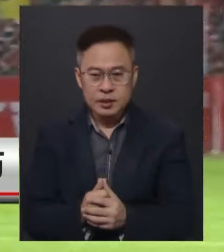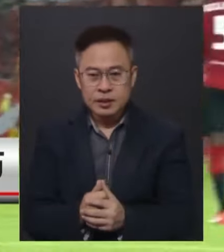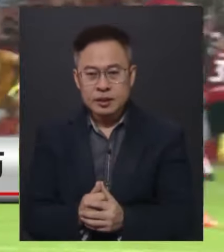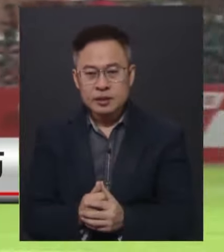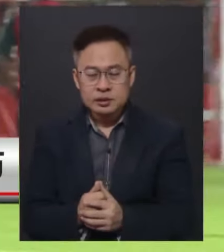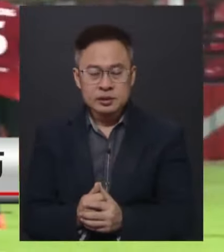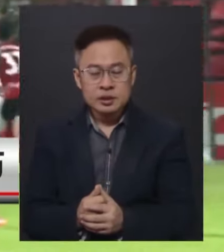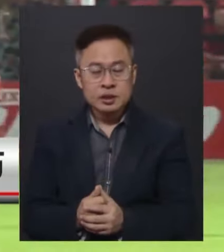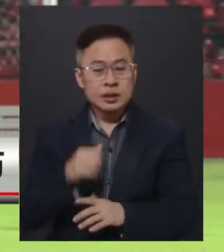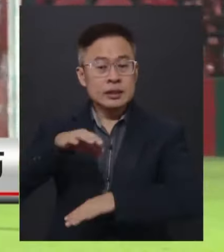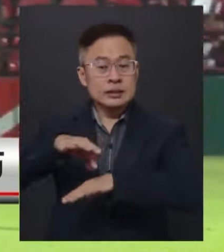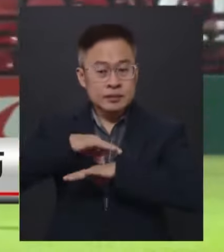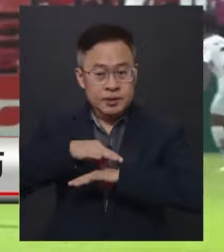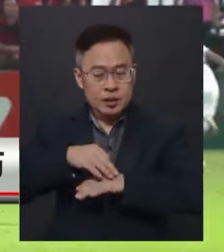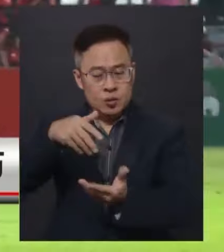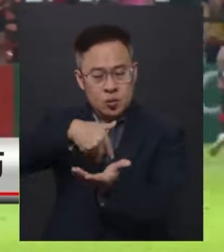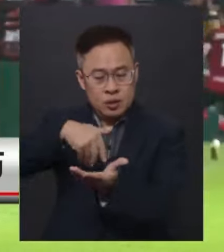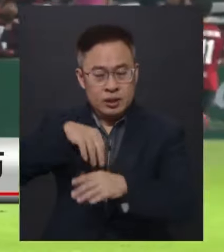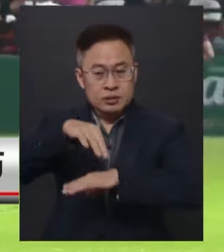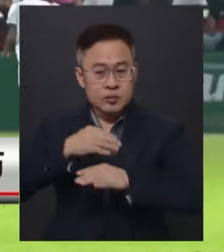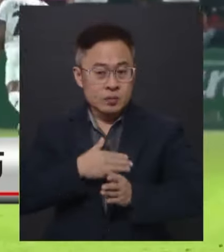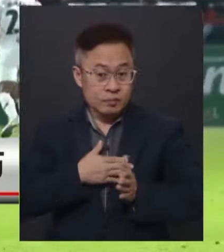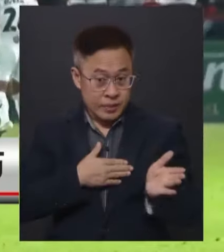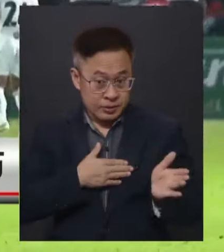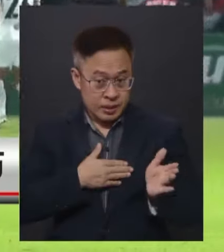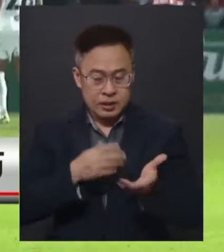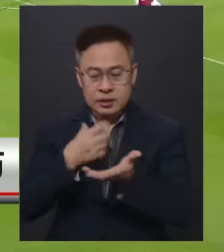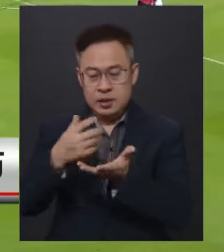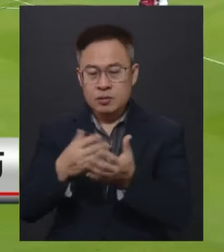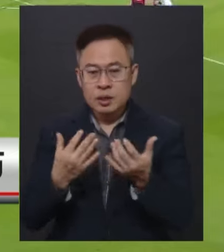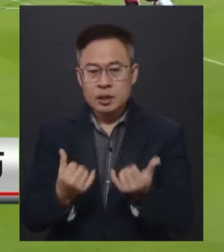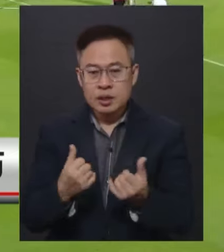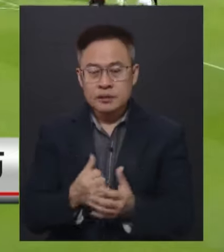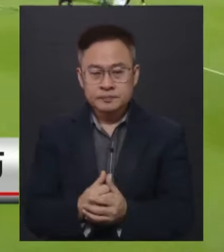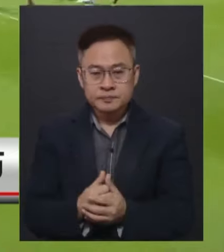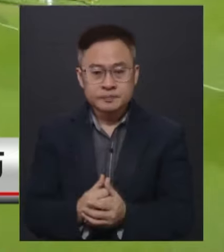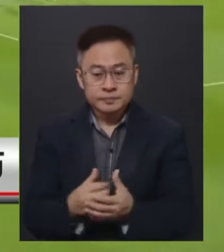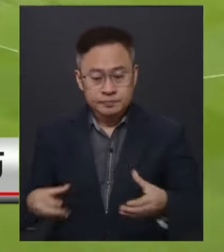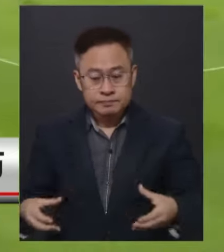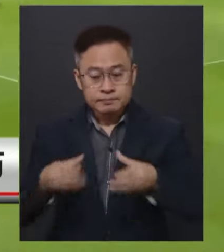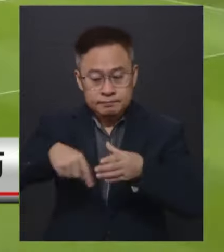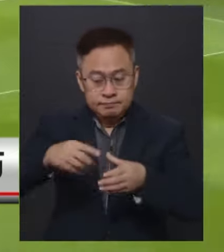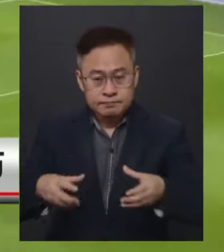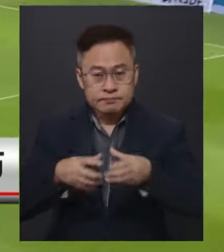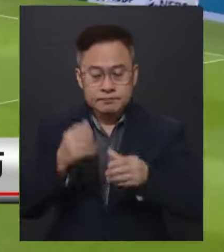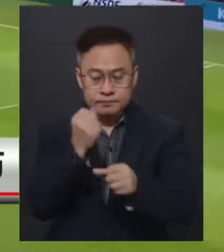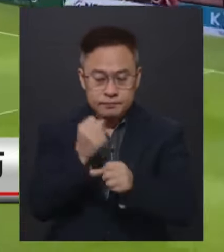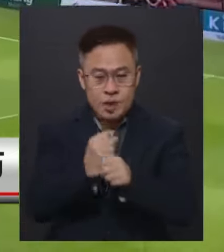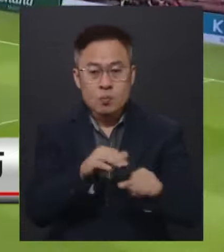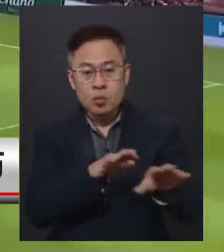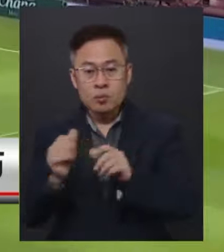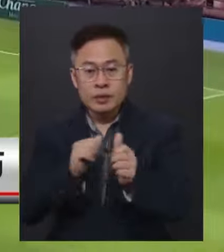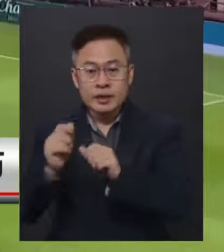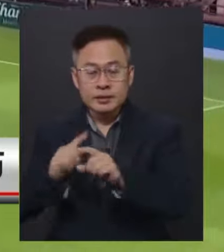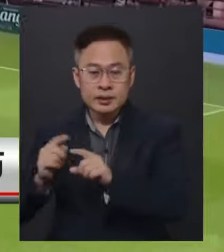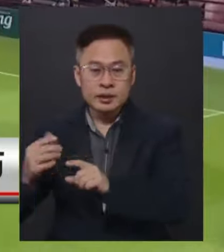ได้มีการให้สัมภาษณ์บอกว่าสิ่งนึงที่ทำให้ทีมเราเนี่ยมีผลงานที่ดีอย่างต่อเนื่องคือเรื่องของทีมเวิร์คของทุกๆคนที่สามารถแล้